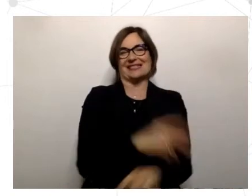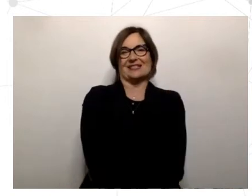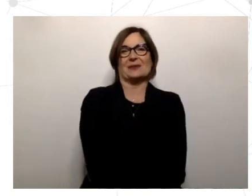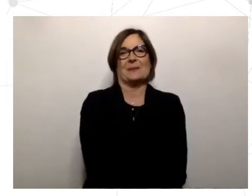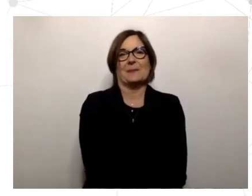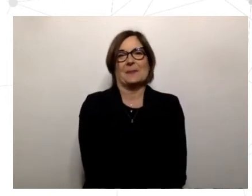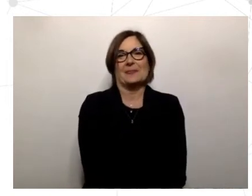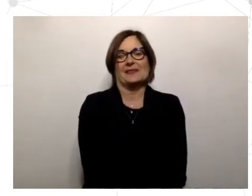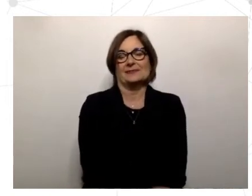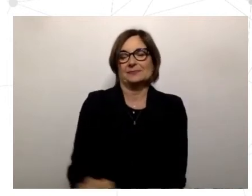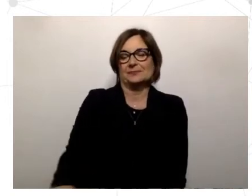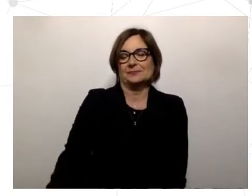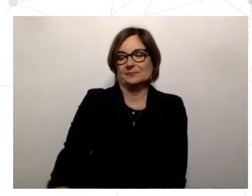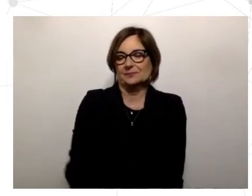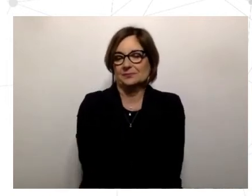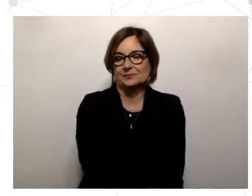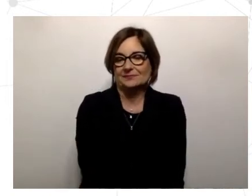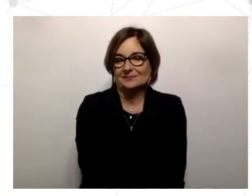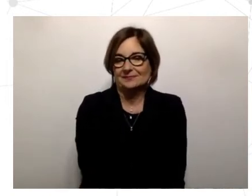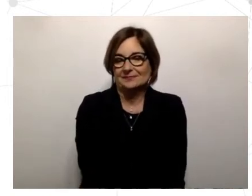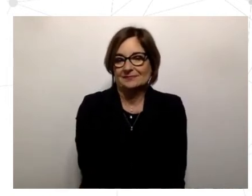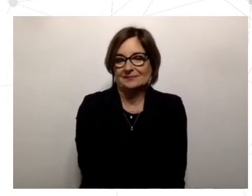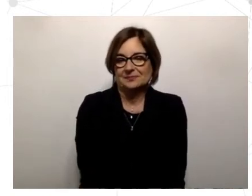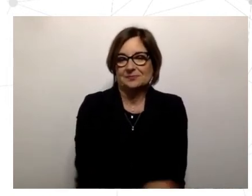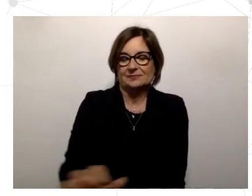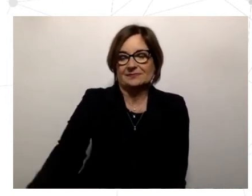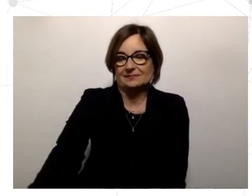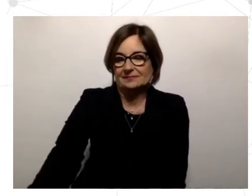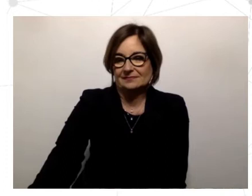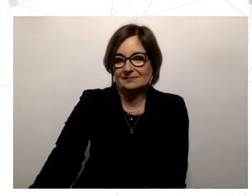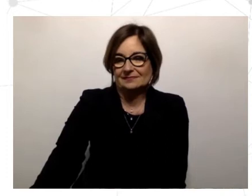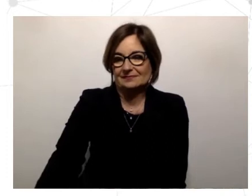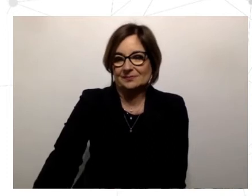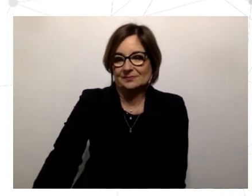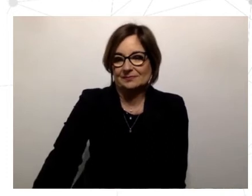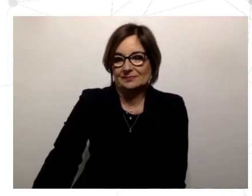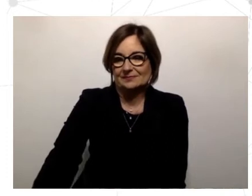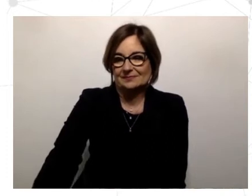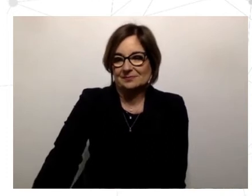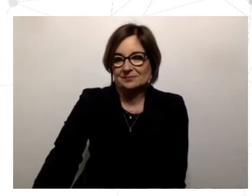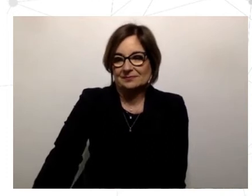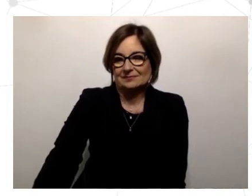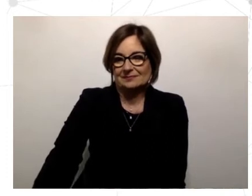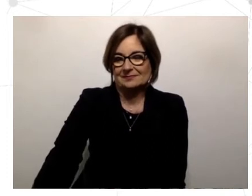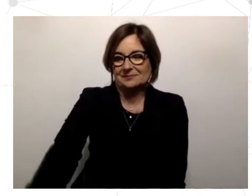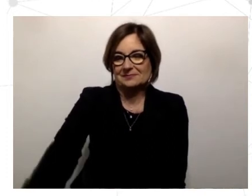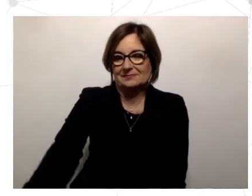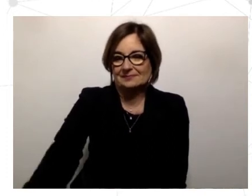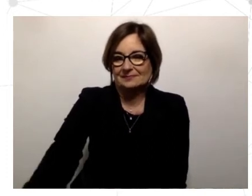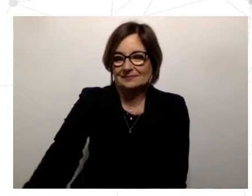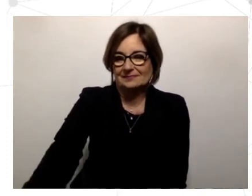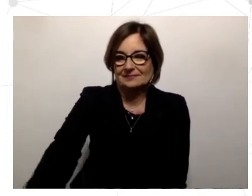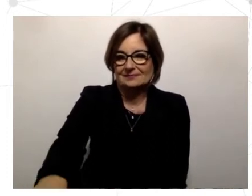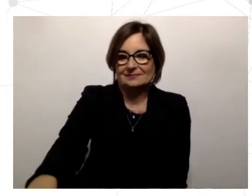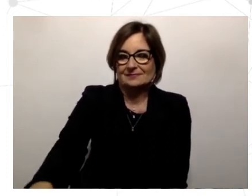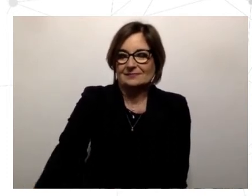Jarnail, Amos, I really can't wait to try it out. I work in the international relations